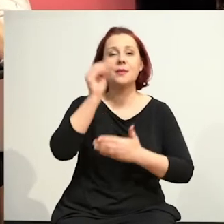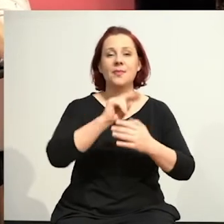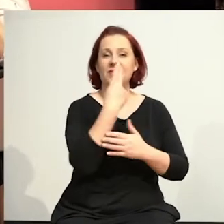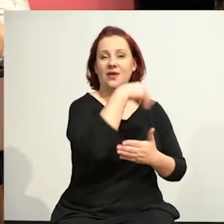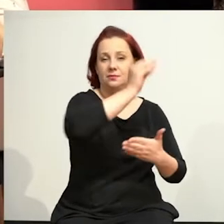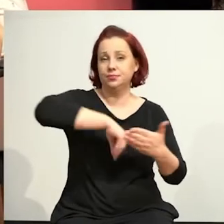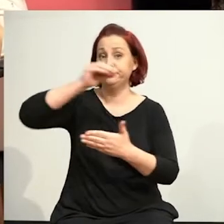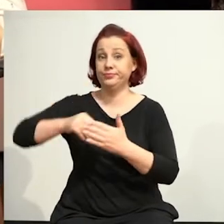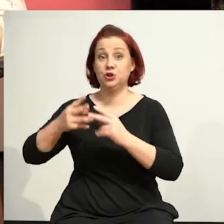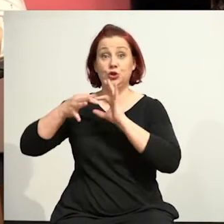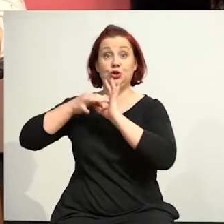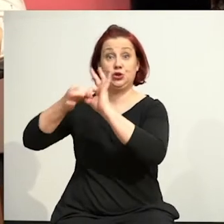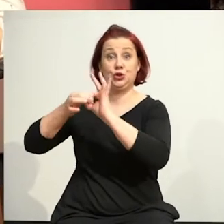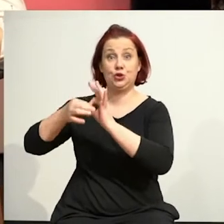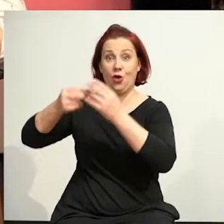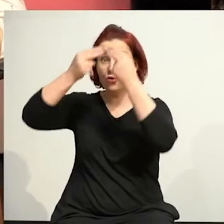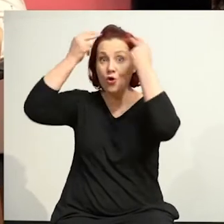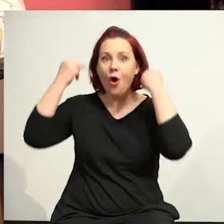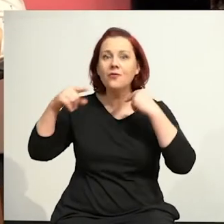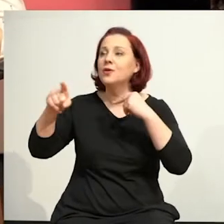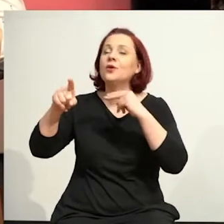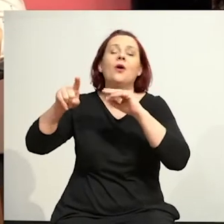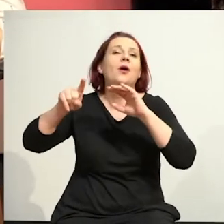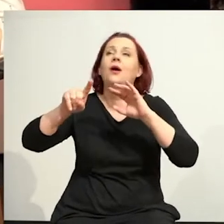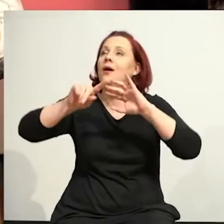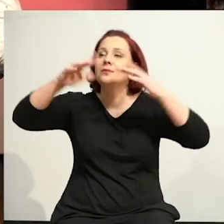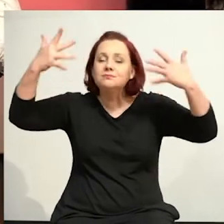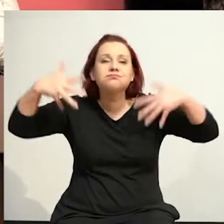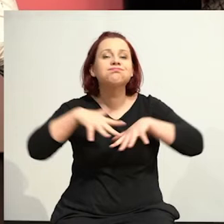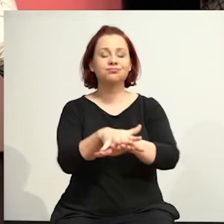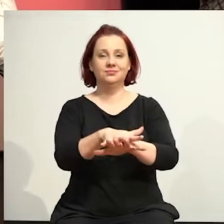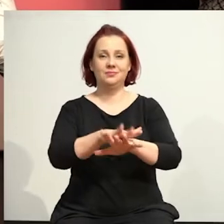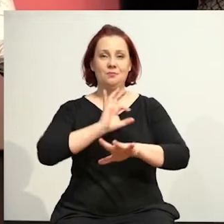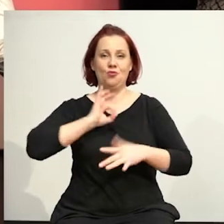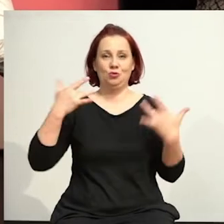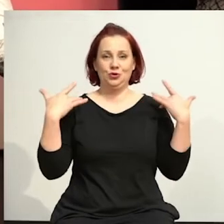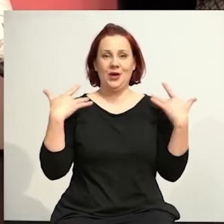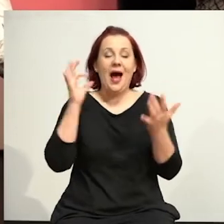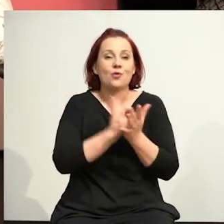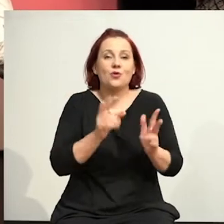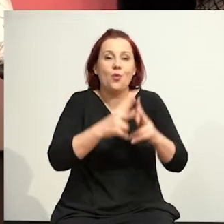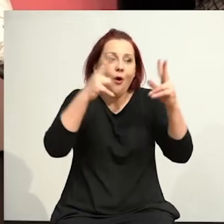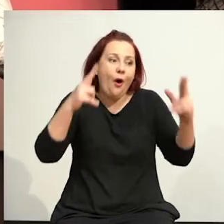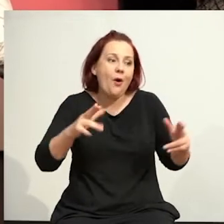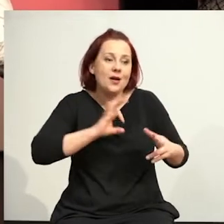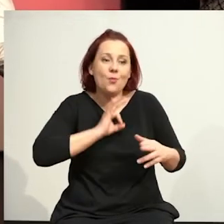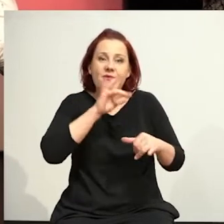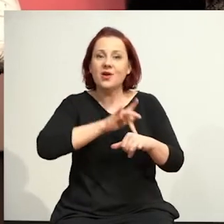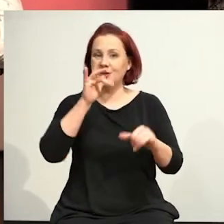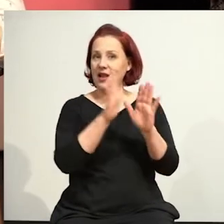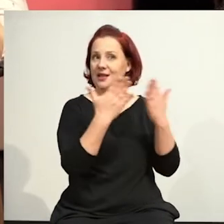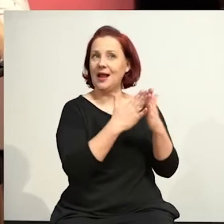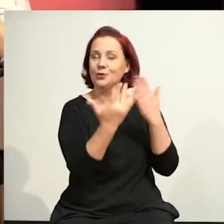o Norwidzie i on się zlał dla mnie w całość, dlatego że to były te lata właśnie kształtowania się takiej wrażliwości